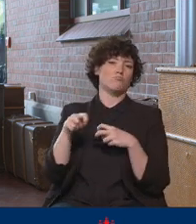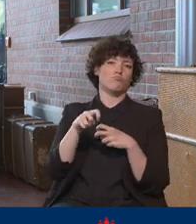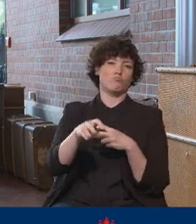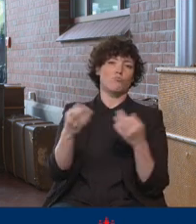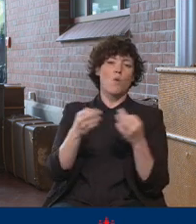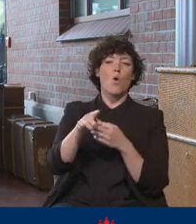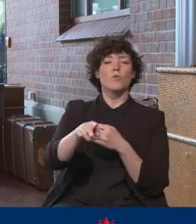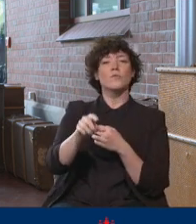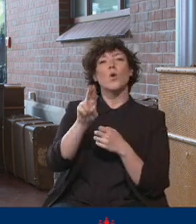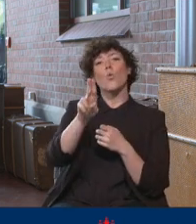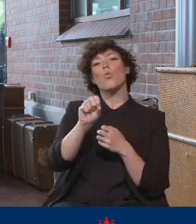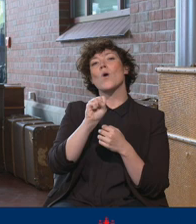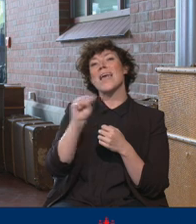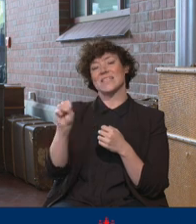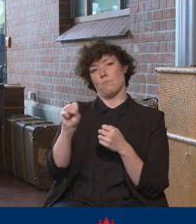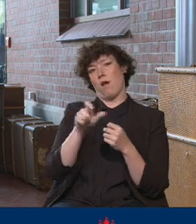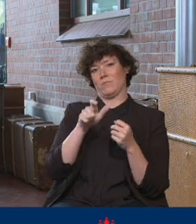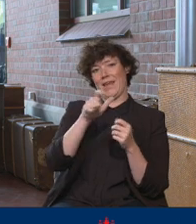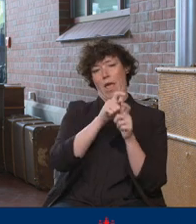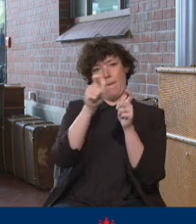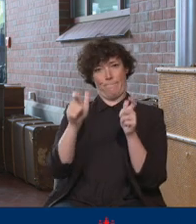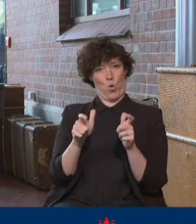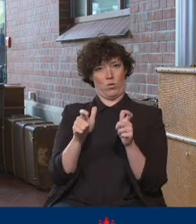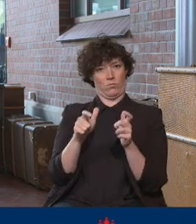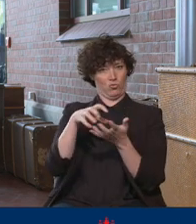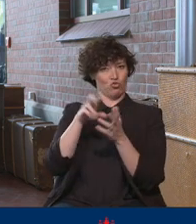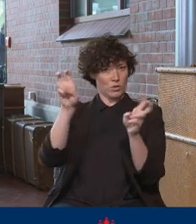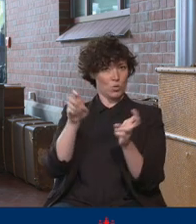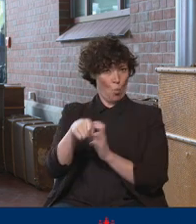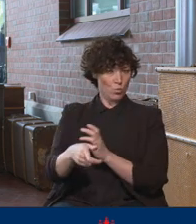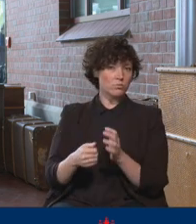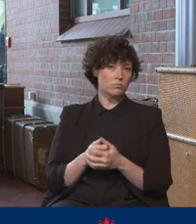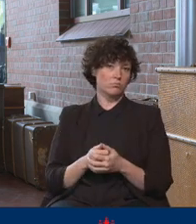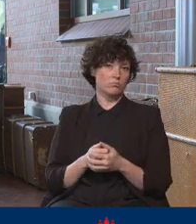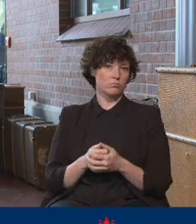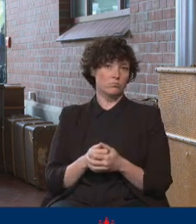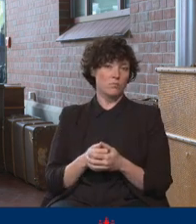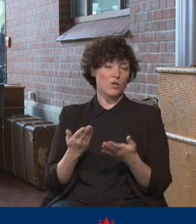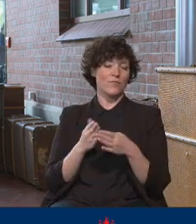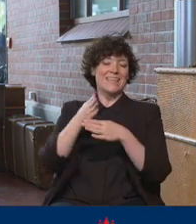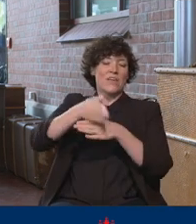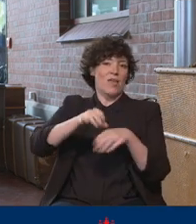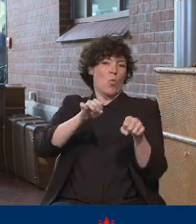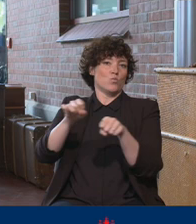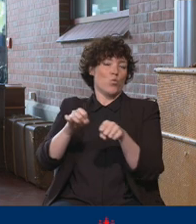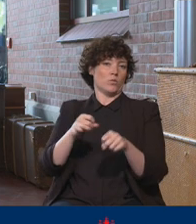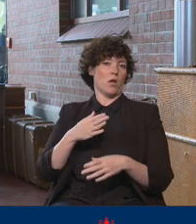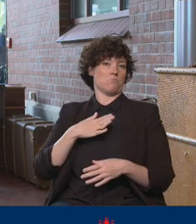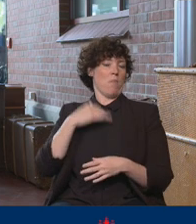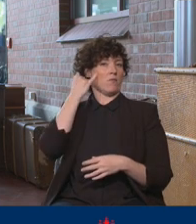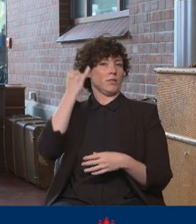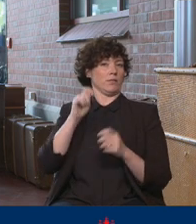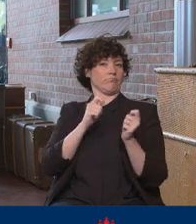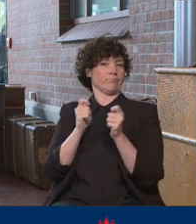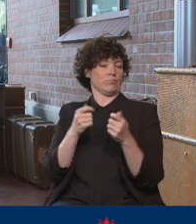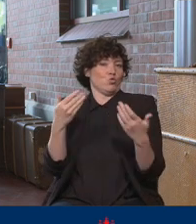brücke das wäre mein beitrag hierzu den querungsmöglichkeiten so nun haben